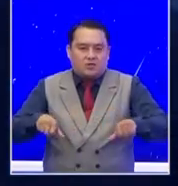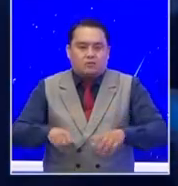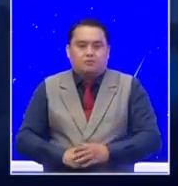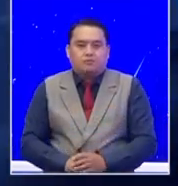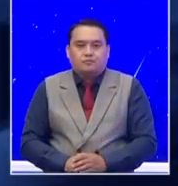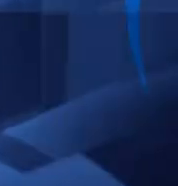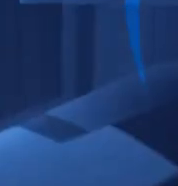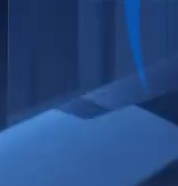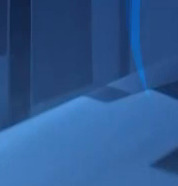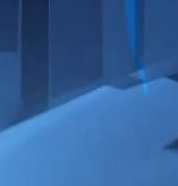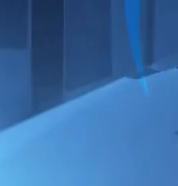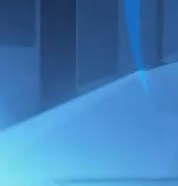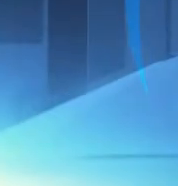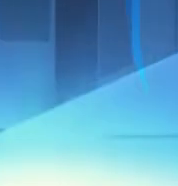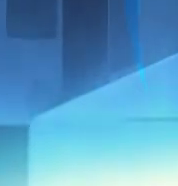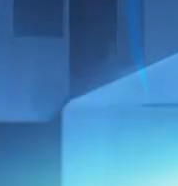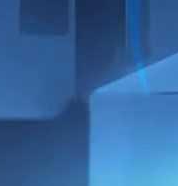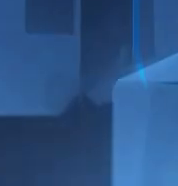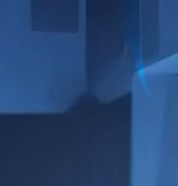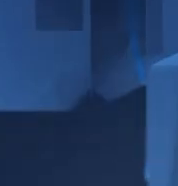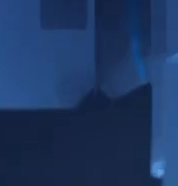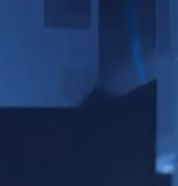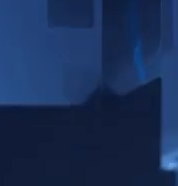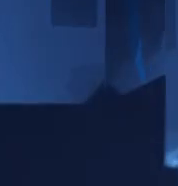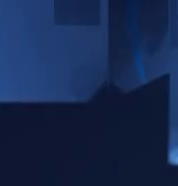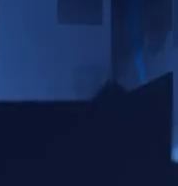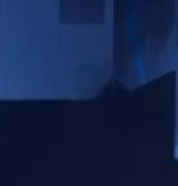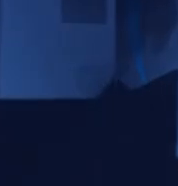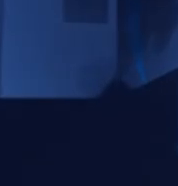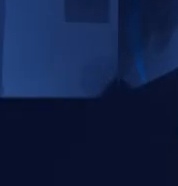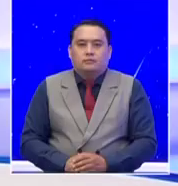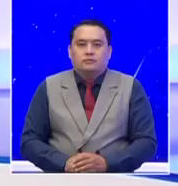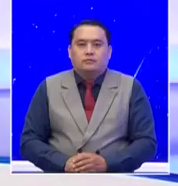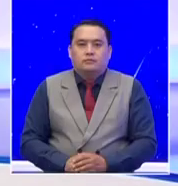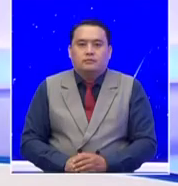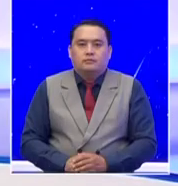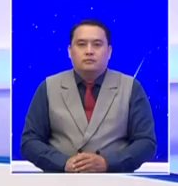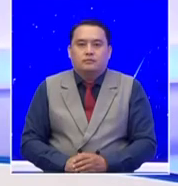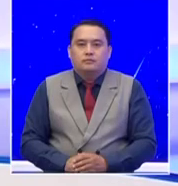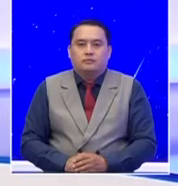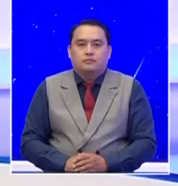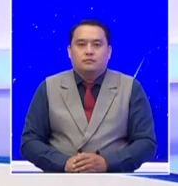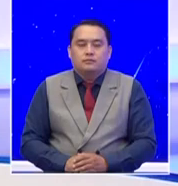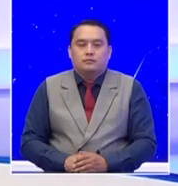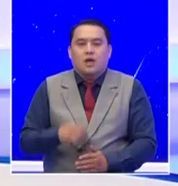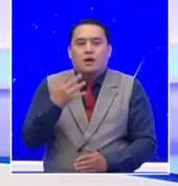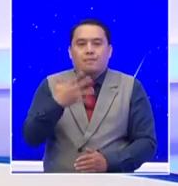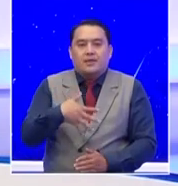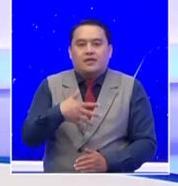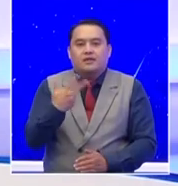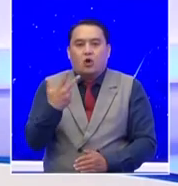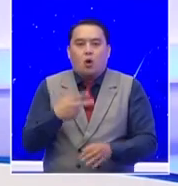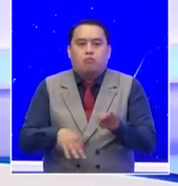ануар амангельды на бекзат кажымукана в телеканал жить су более 50 трех